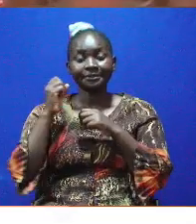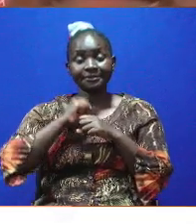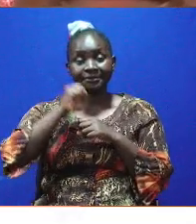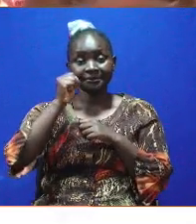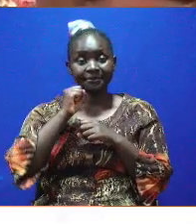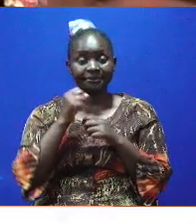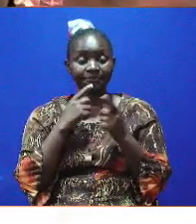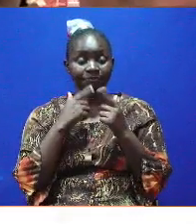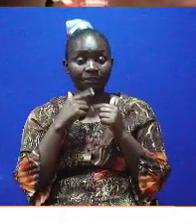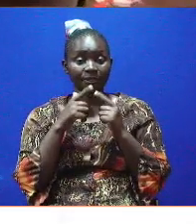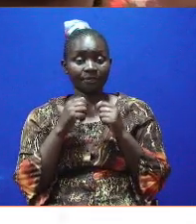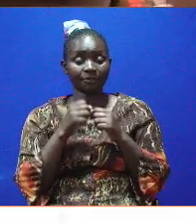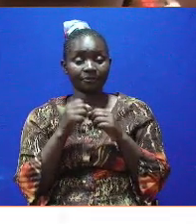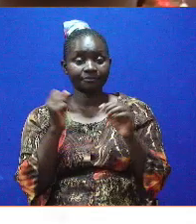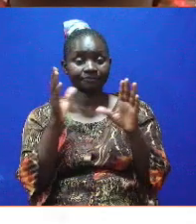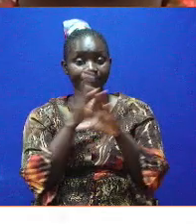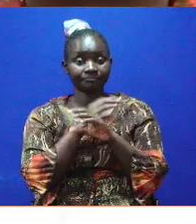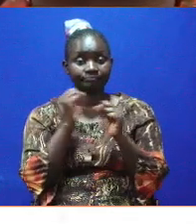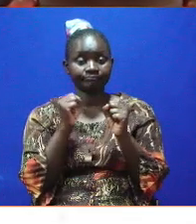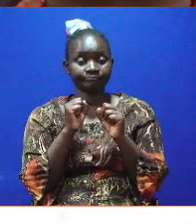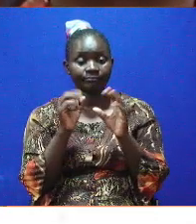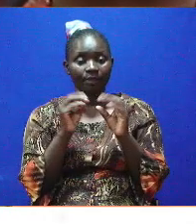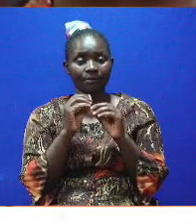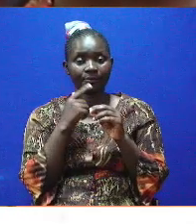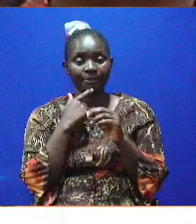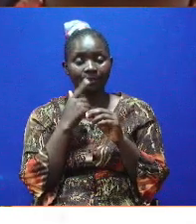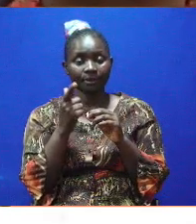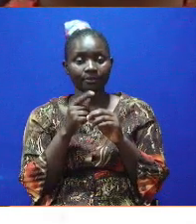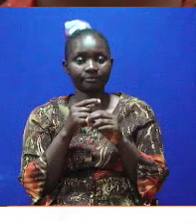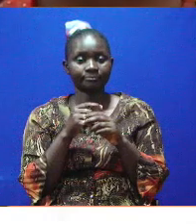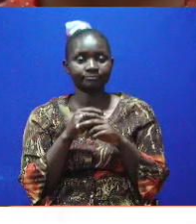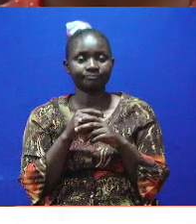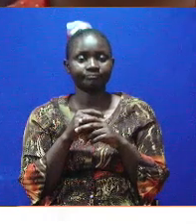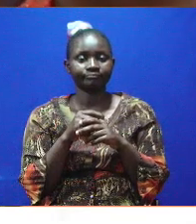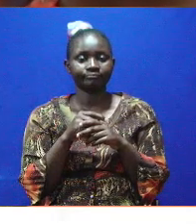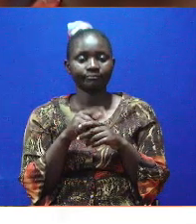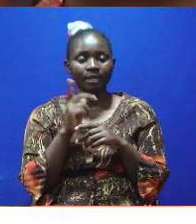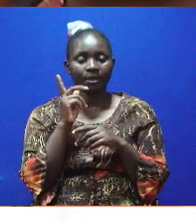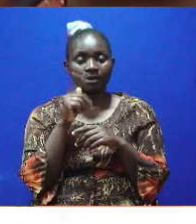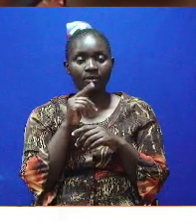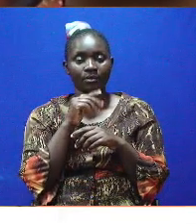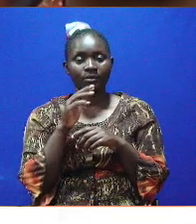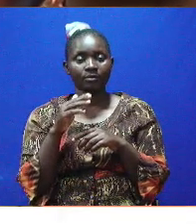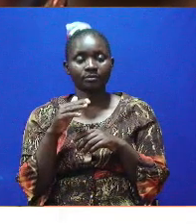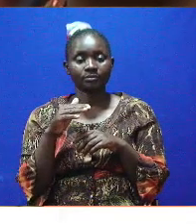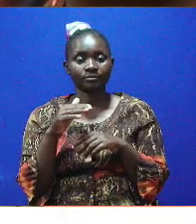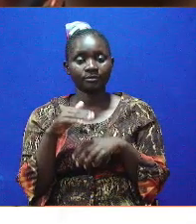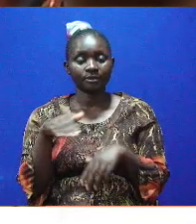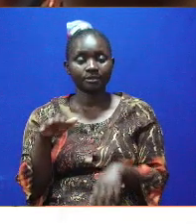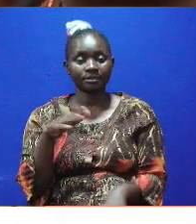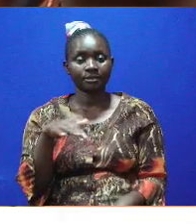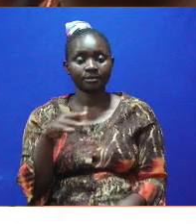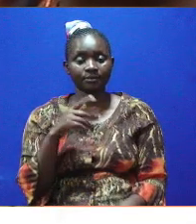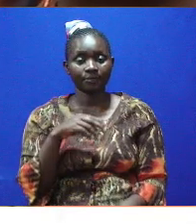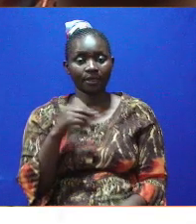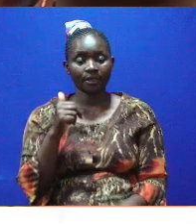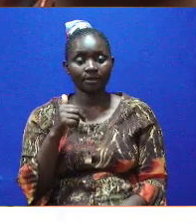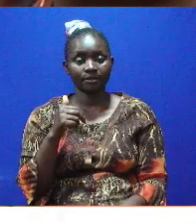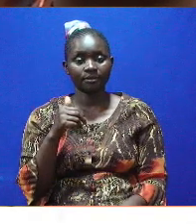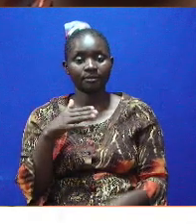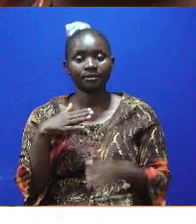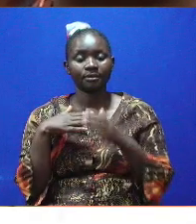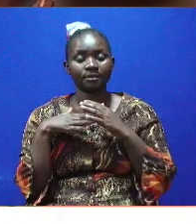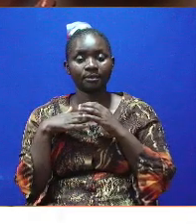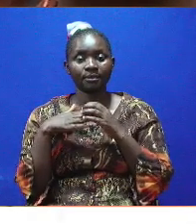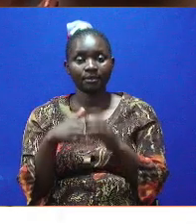kwani president no nya ore mileage ezo go tinga abu go ri on a wrong side na ande murayonde bwensi especially abara